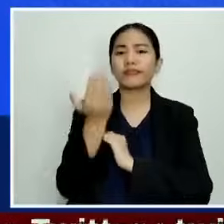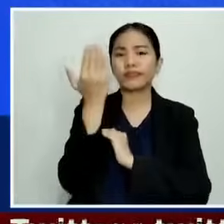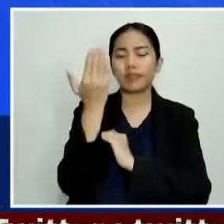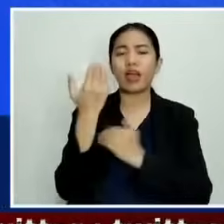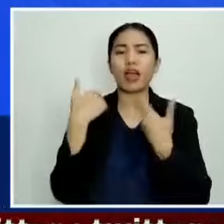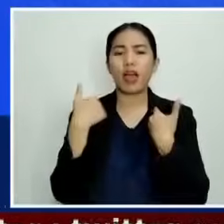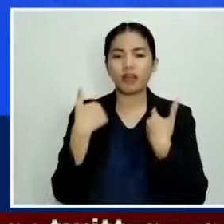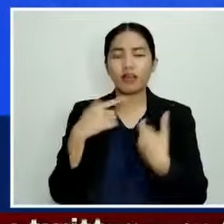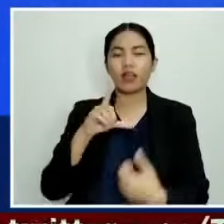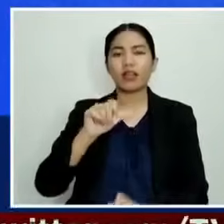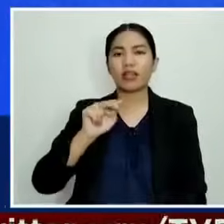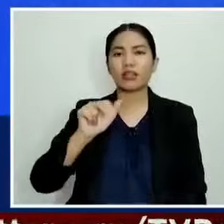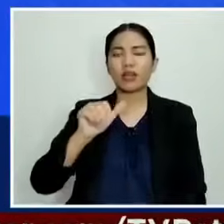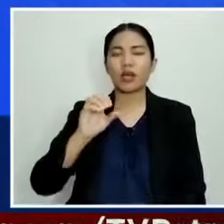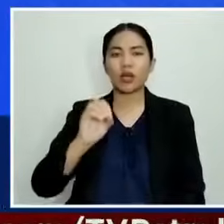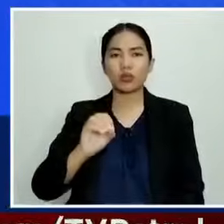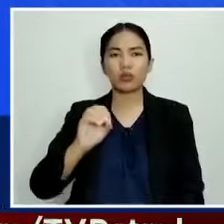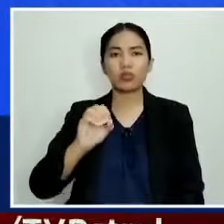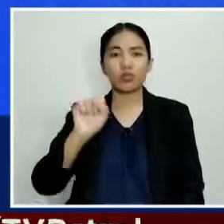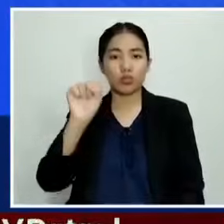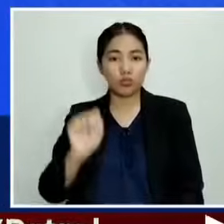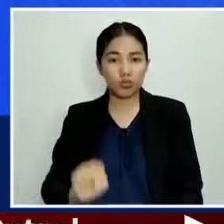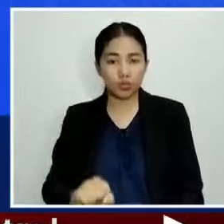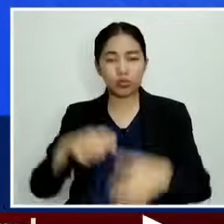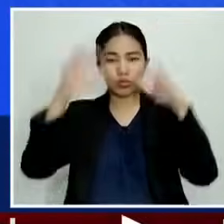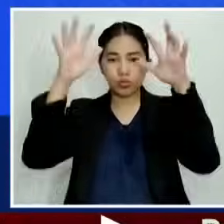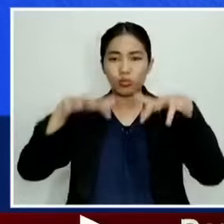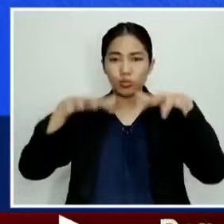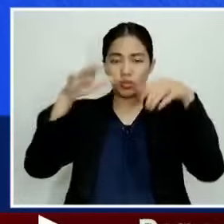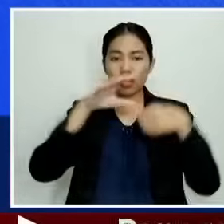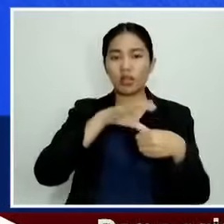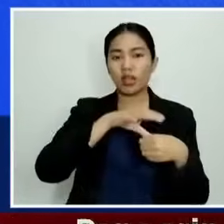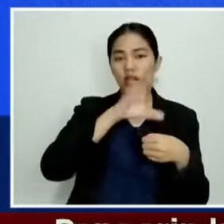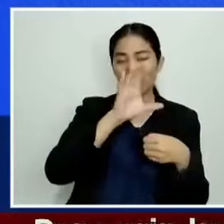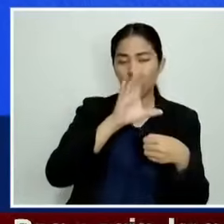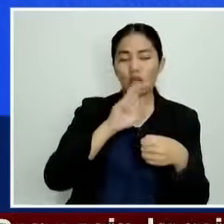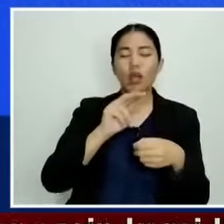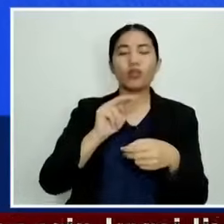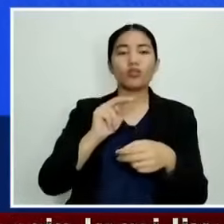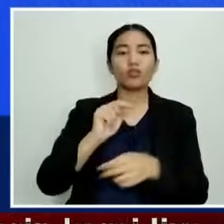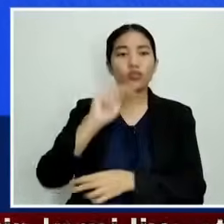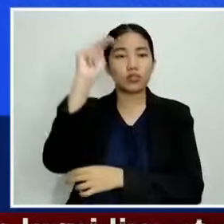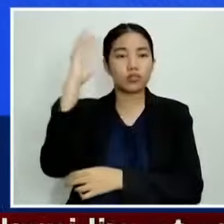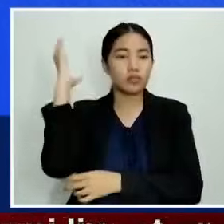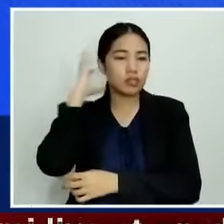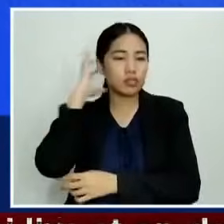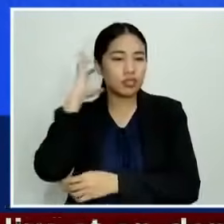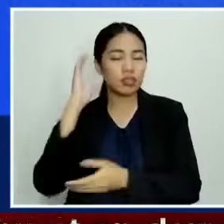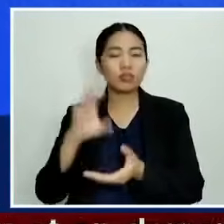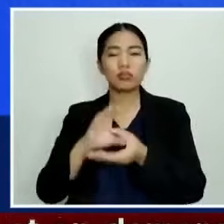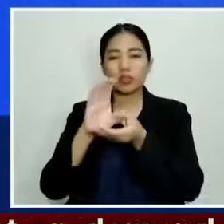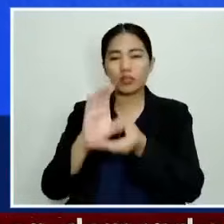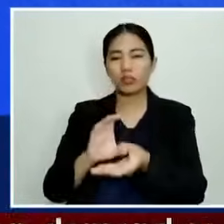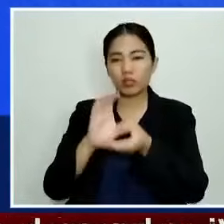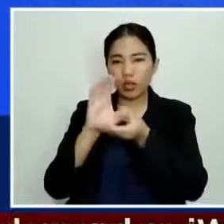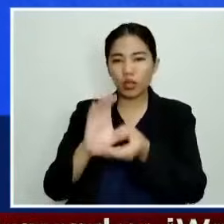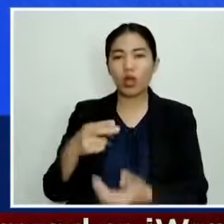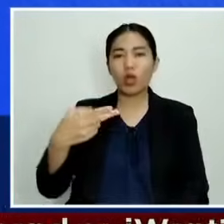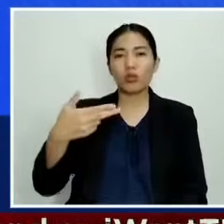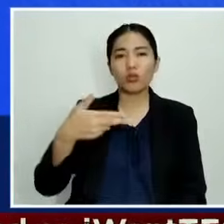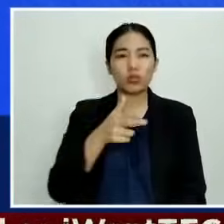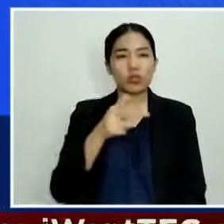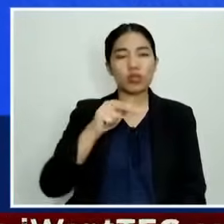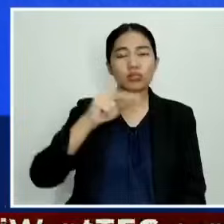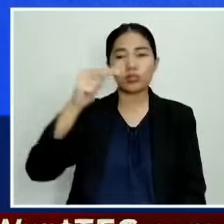sa tanghali sa Caraga, Northern Mindanao at Zamboanga. At sa gabi, may ulan pa sa Surigao del Norte, Dinagat Islands